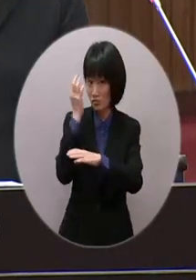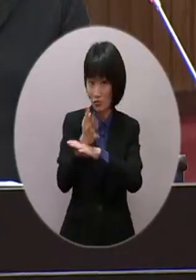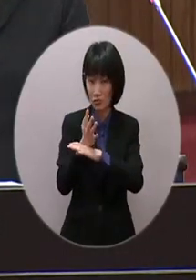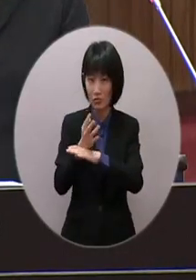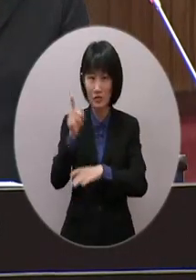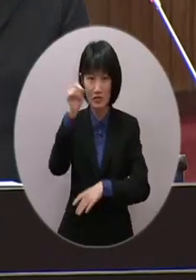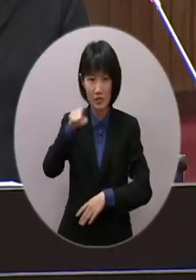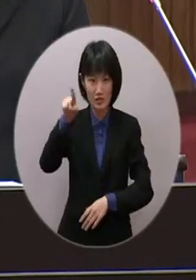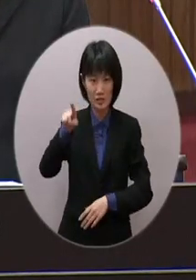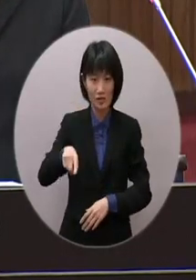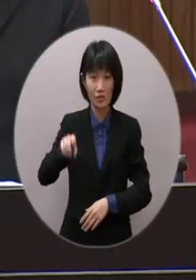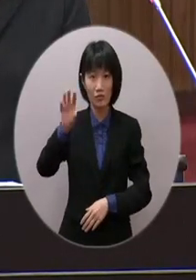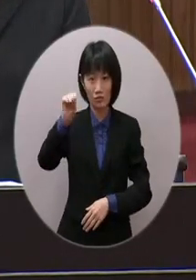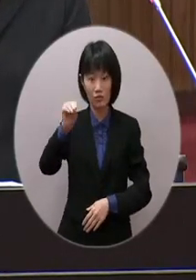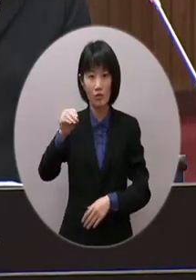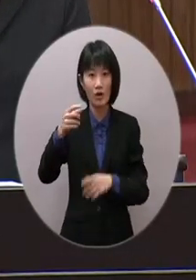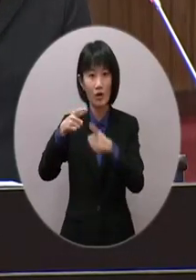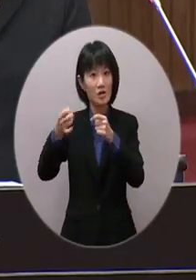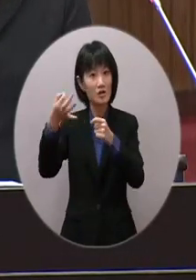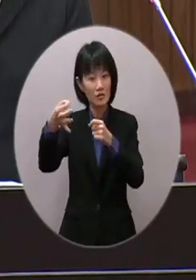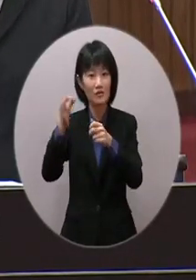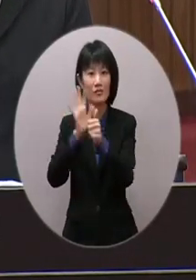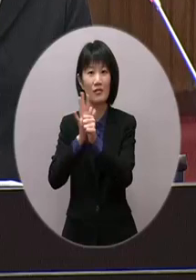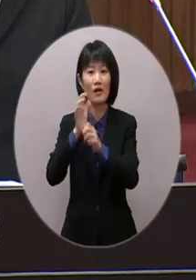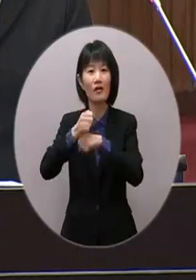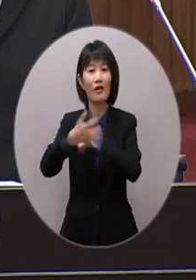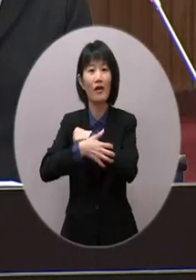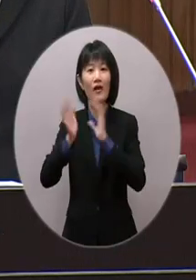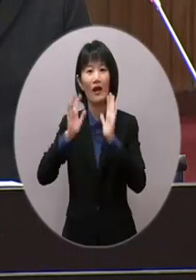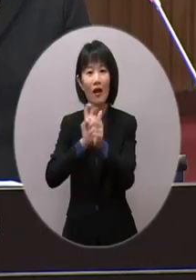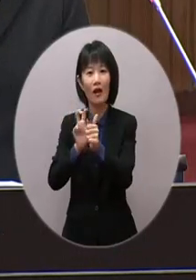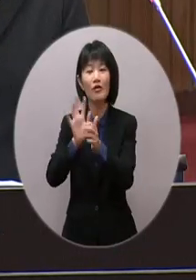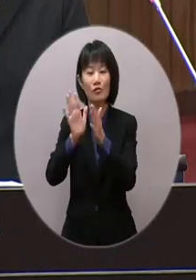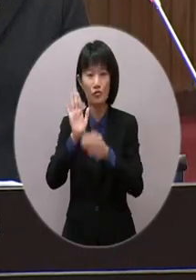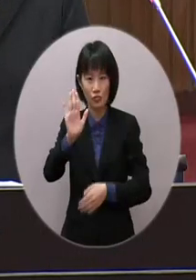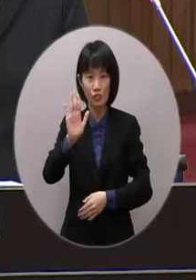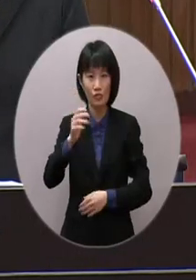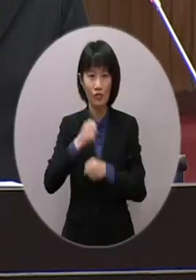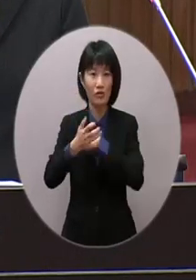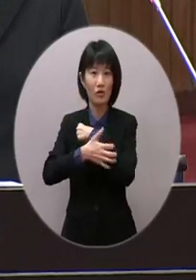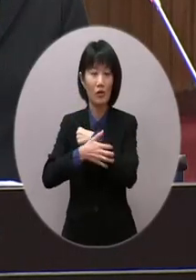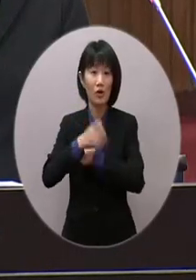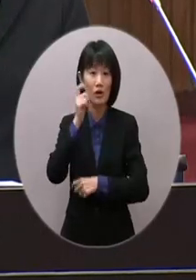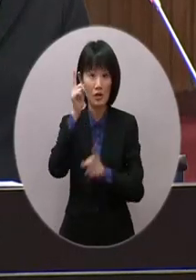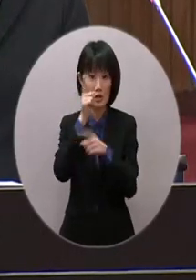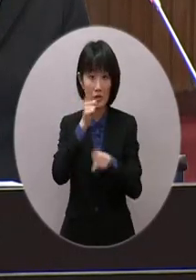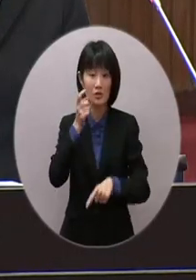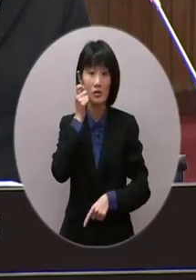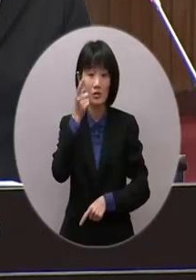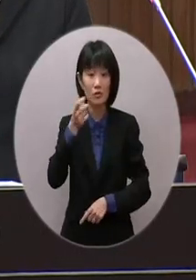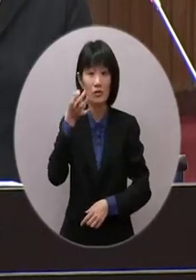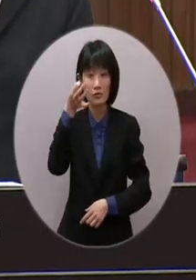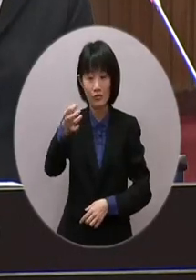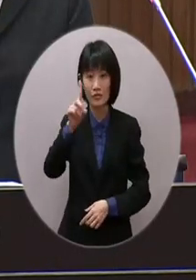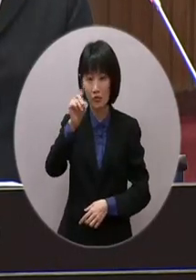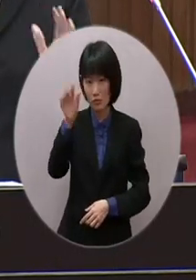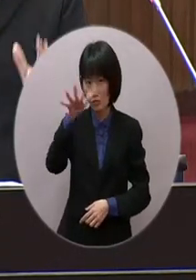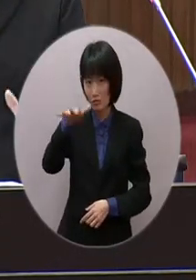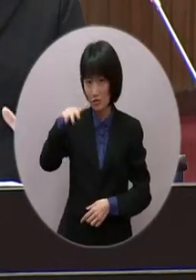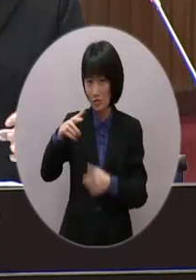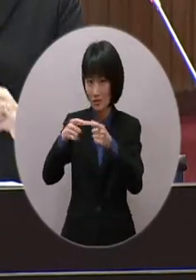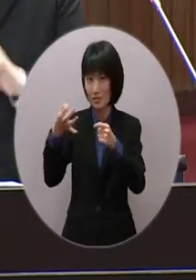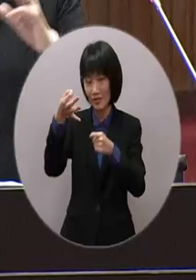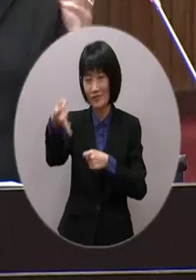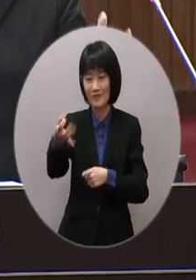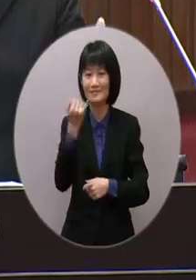币在照顾这些员工的小孩，所以他们员工其实每个月只要负担15000块日币而已，然后